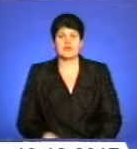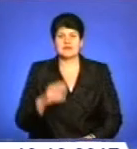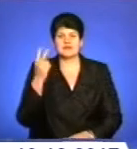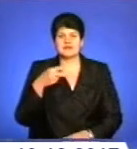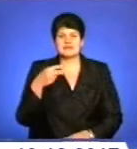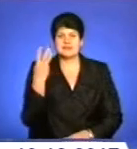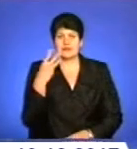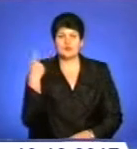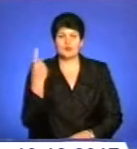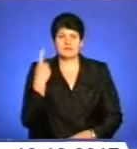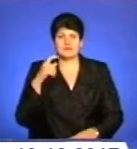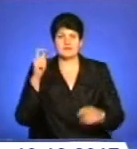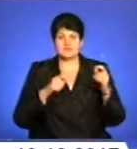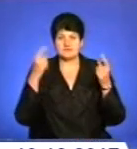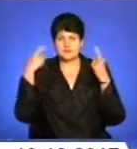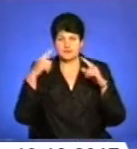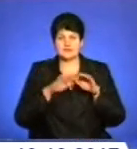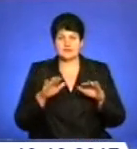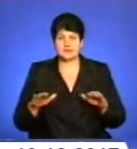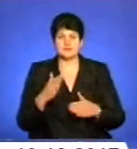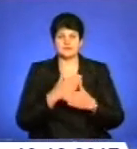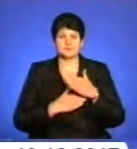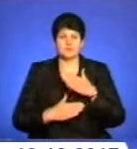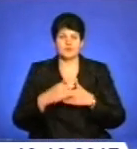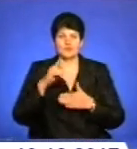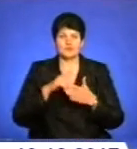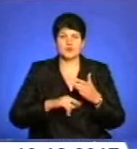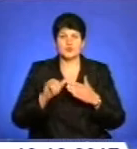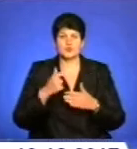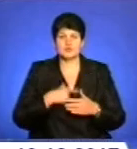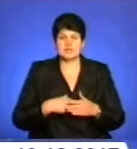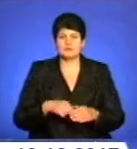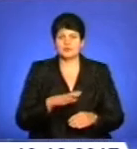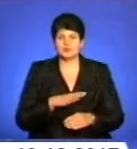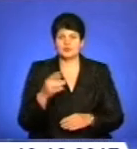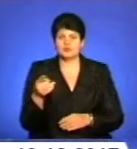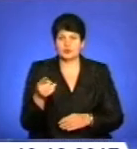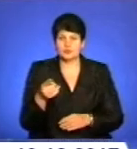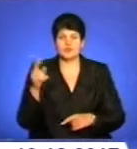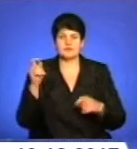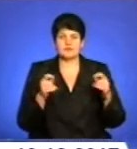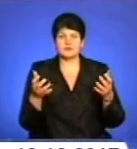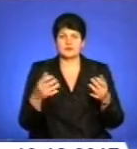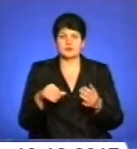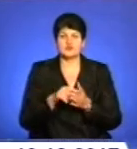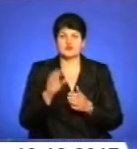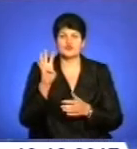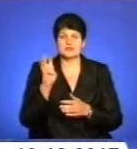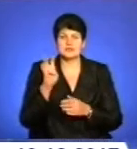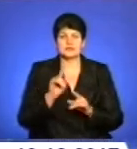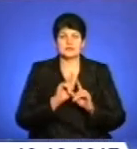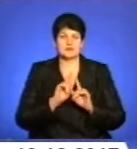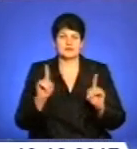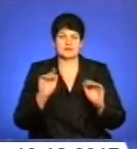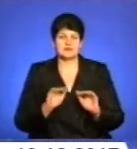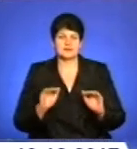23-й обласний фестиваль творчості дітей з особливими потребами «Повір у себе» відбувся у Тернополі. У фестивалі взяли участь 400 особливих